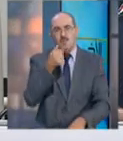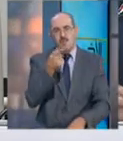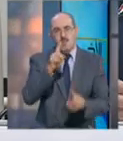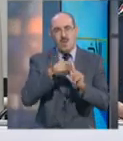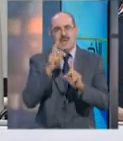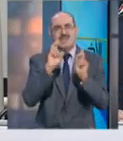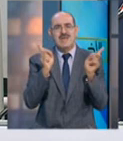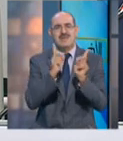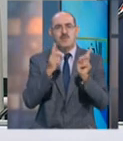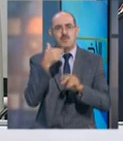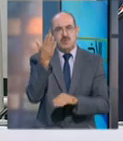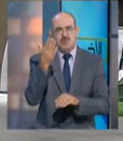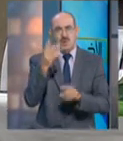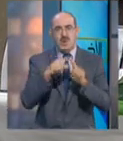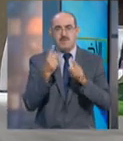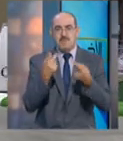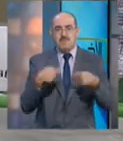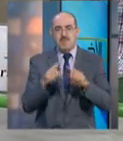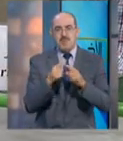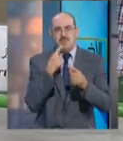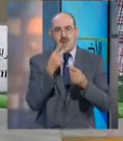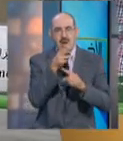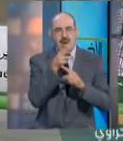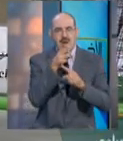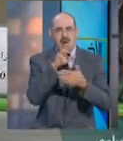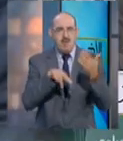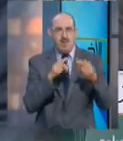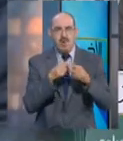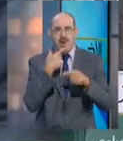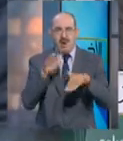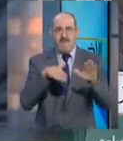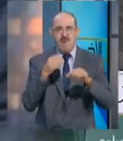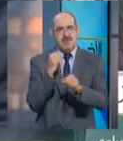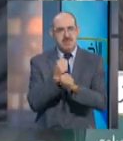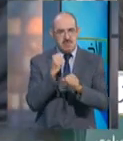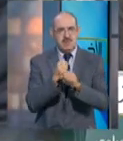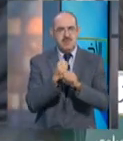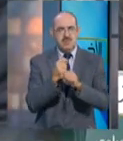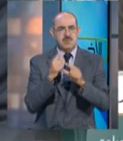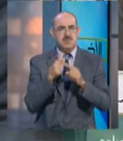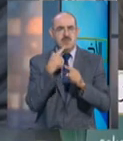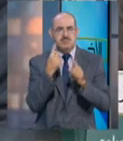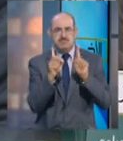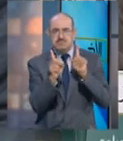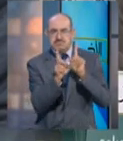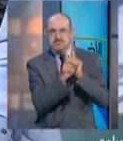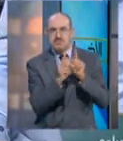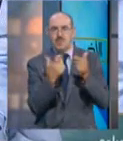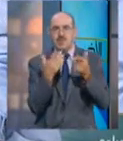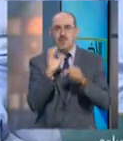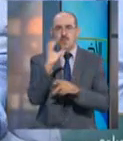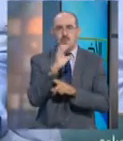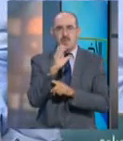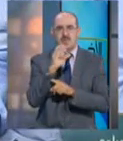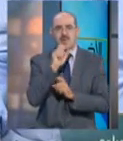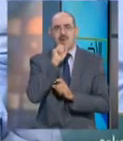المقبل. المجتمعون قدموا تقارير مفصلة عن التقدم المحرز في جلسات الالتماس أمام لجنة